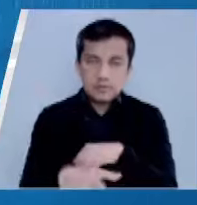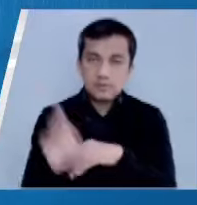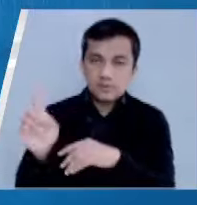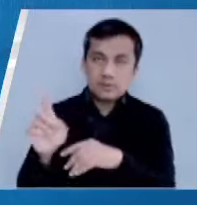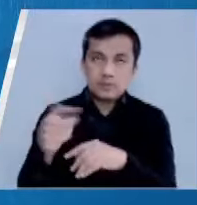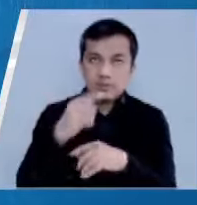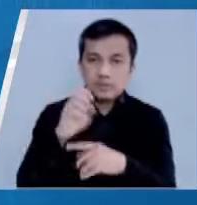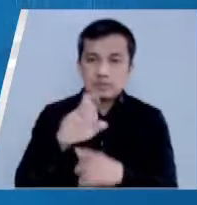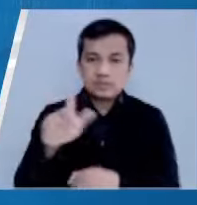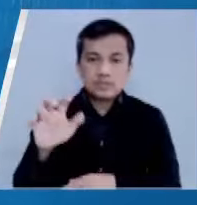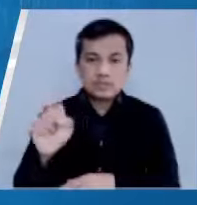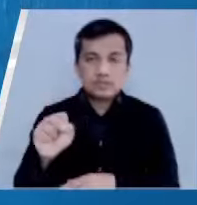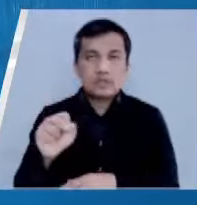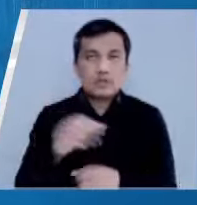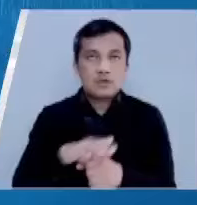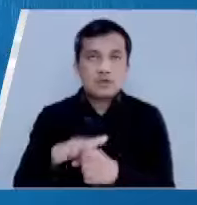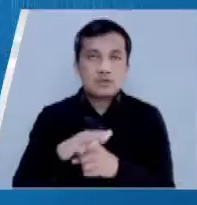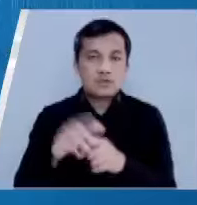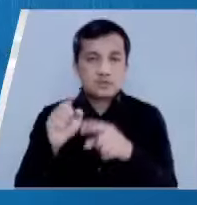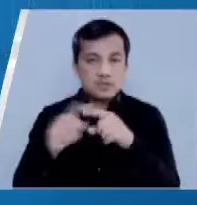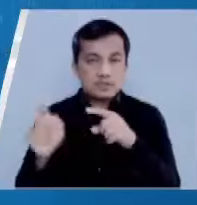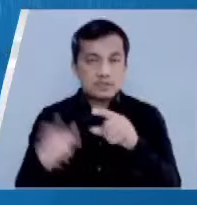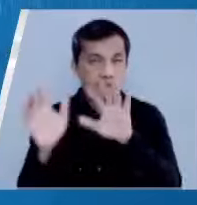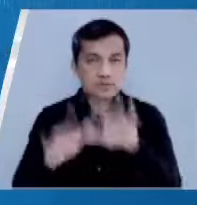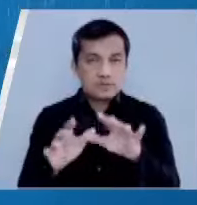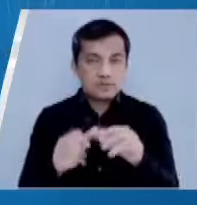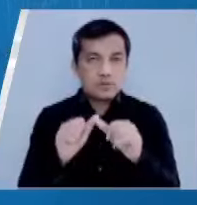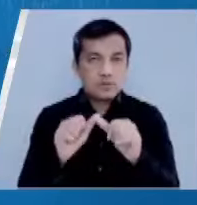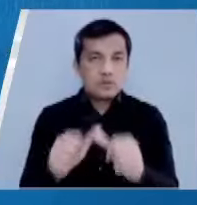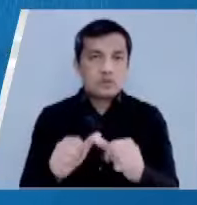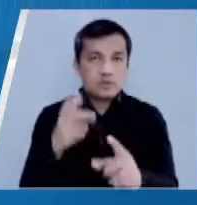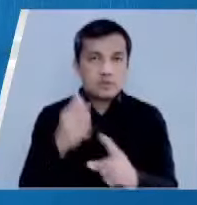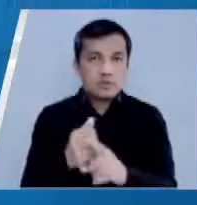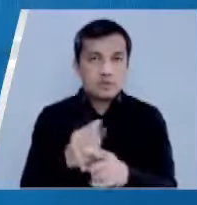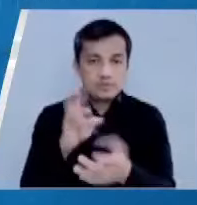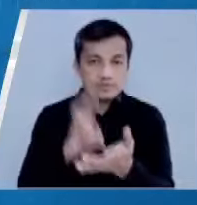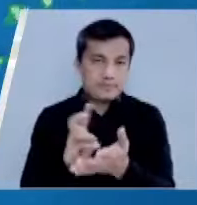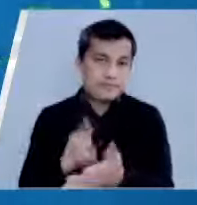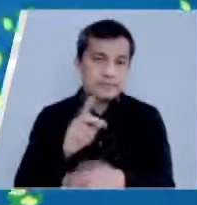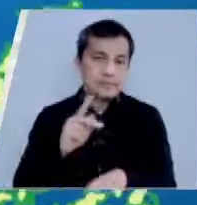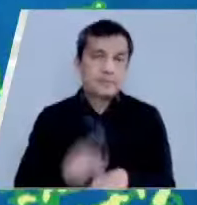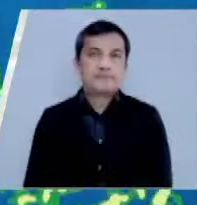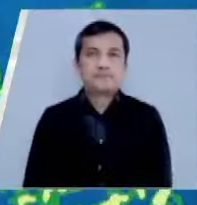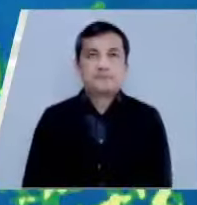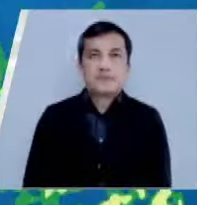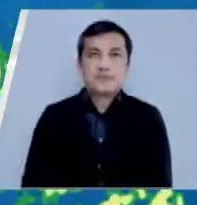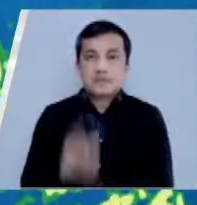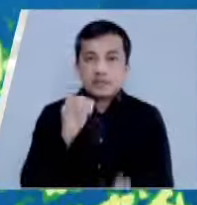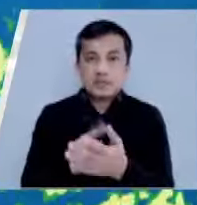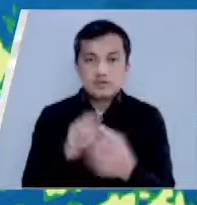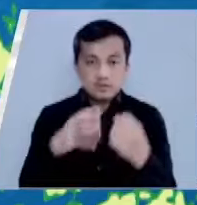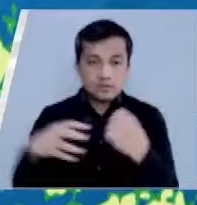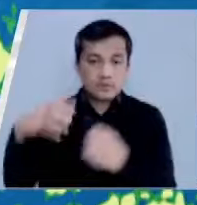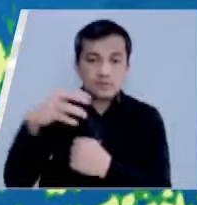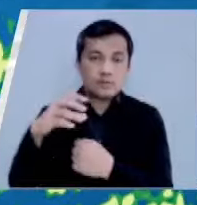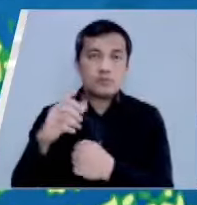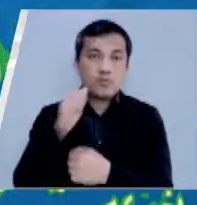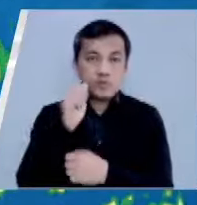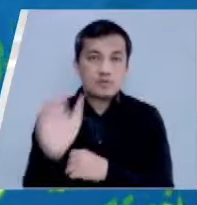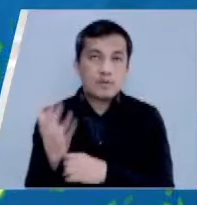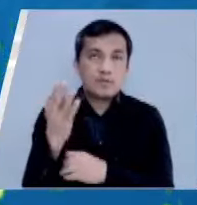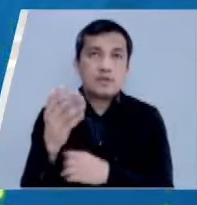at localized thunderstorms na magpapatuloy ang epekto sa ilang bahagi ng bansa. Base sa datos ng Metro Weather, umaga bukas may tsansa na